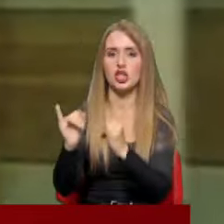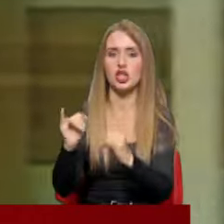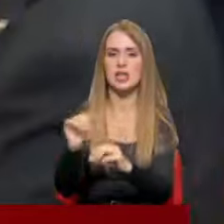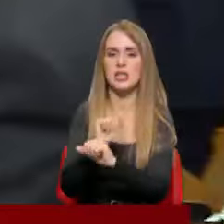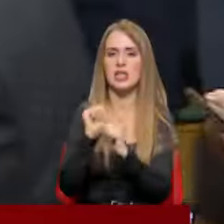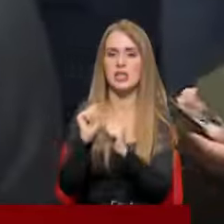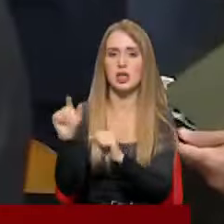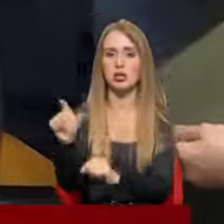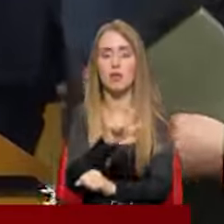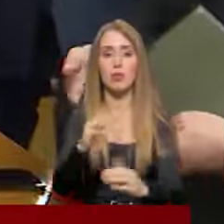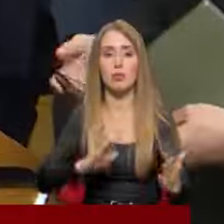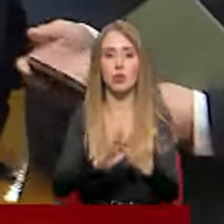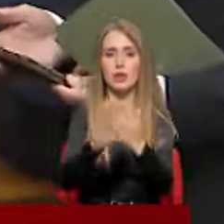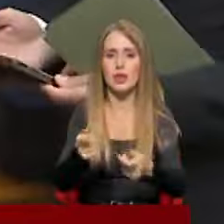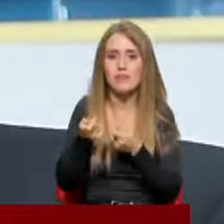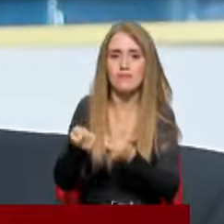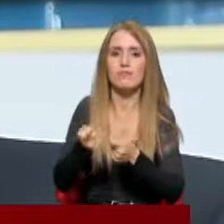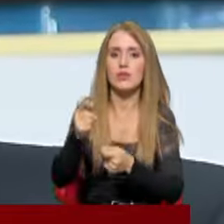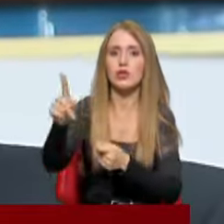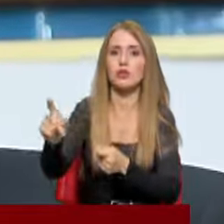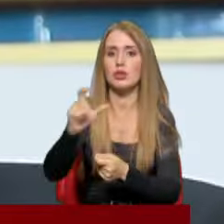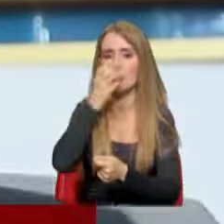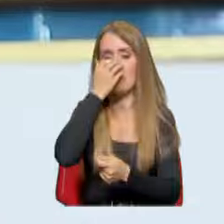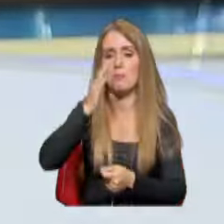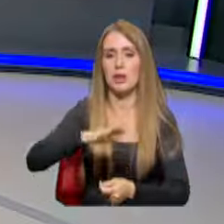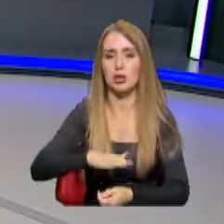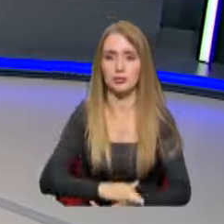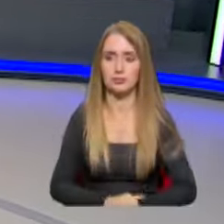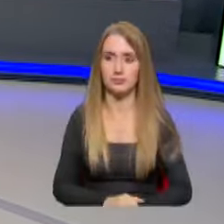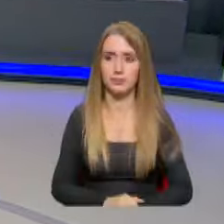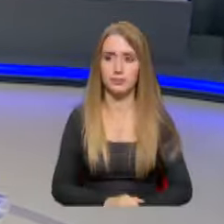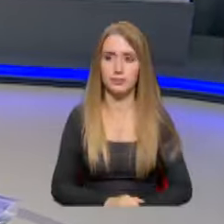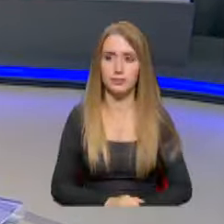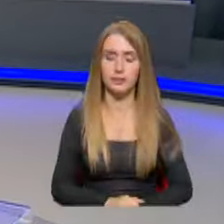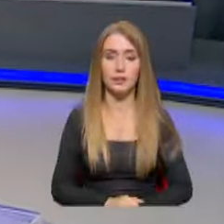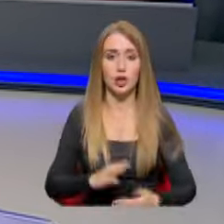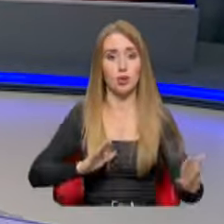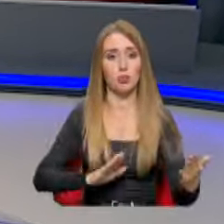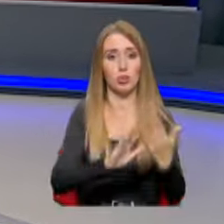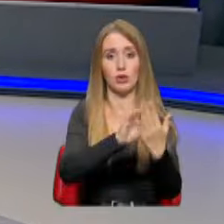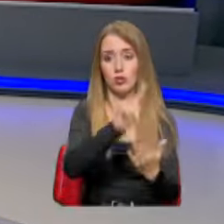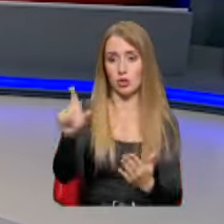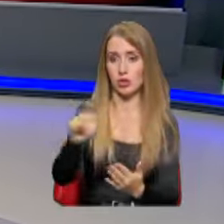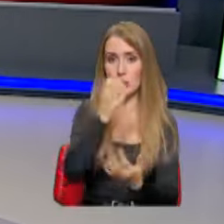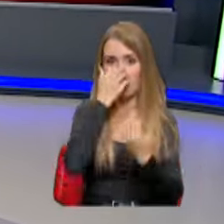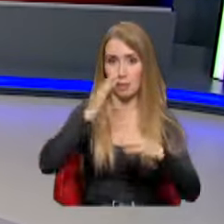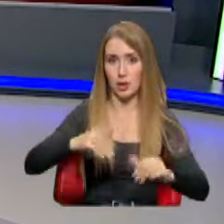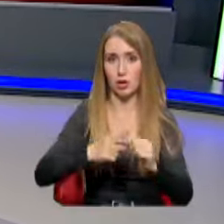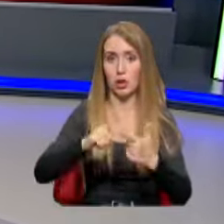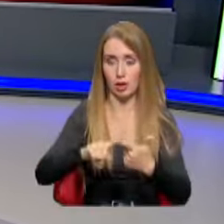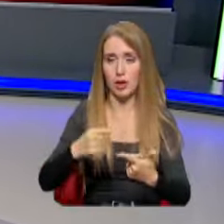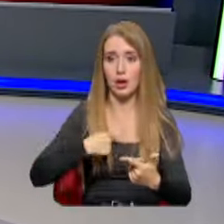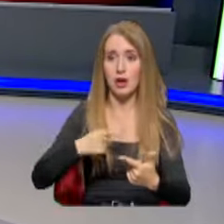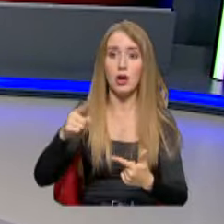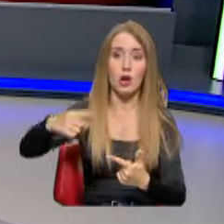verdi. Muhalefet ise ısrarla sorularına yanıt bekliyor. Şimdi sadece muhalefet sorularına yanıt beklemiyor. Yani bir zahmet